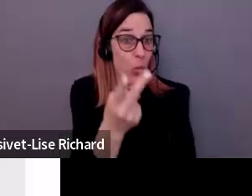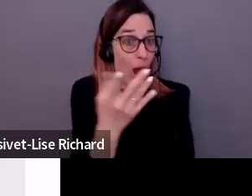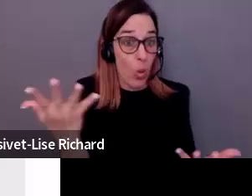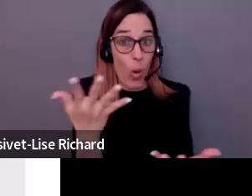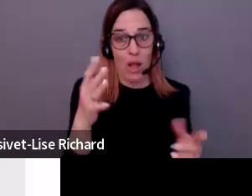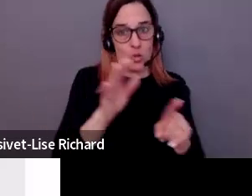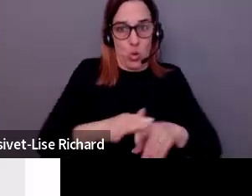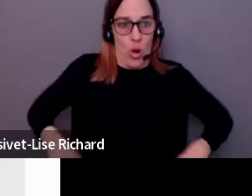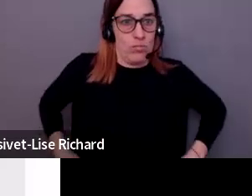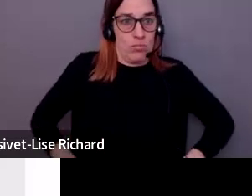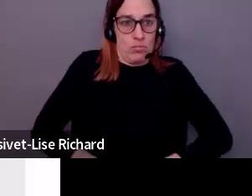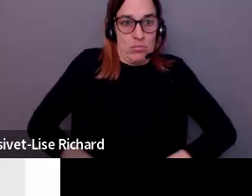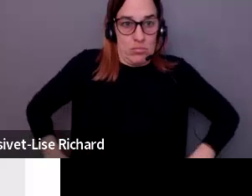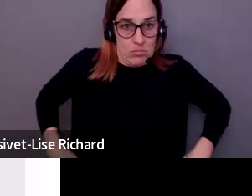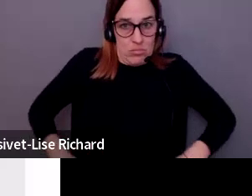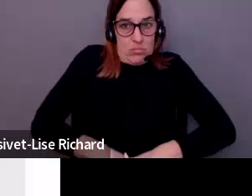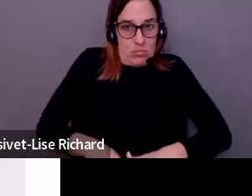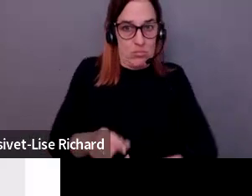ceinture.